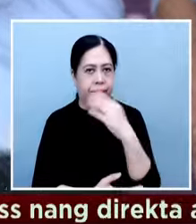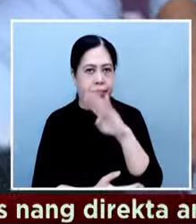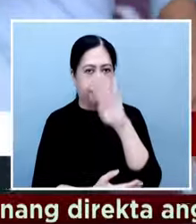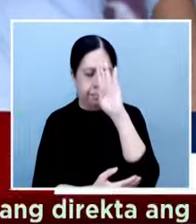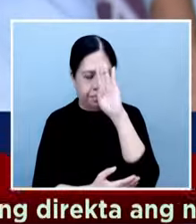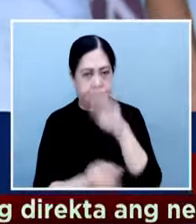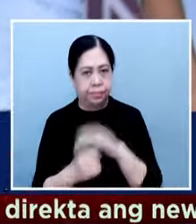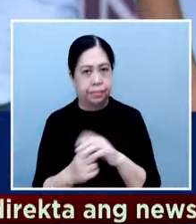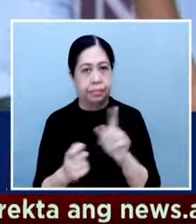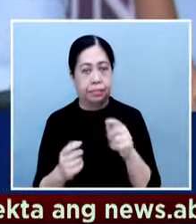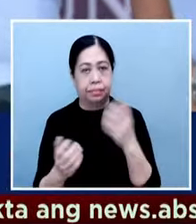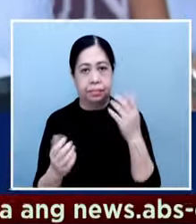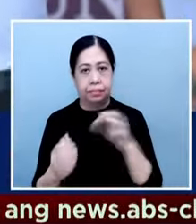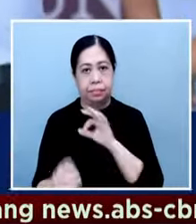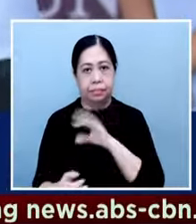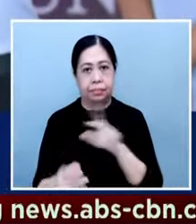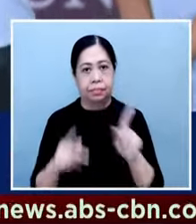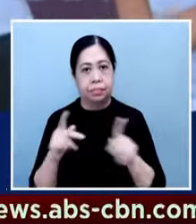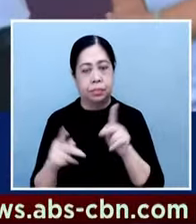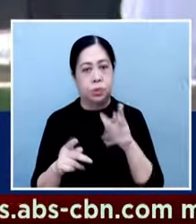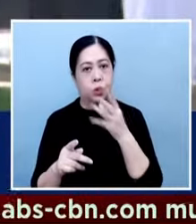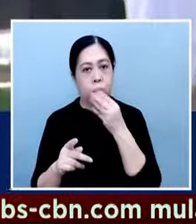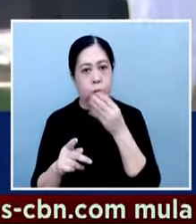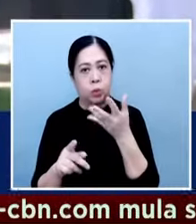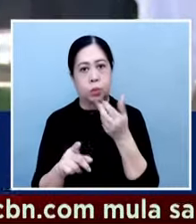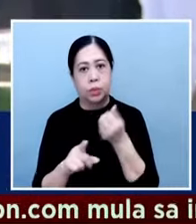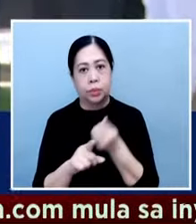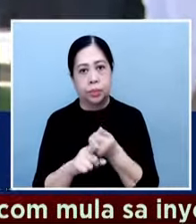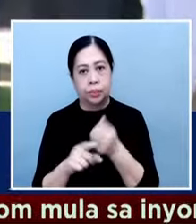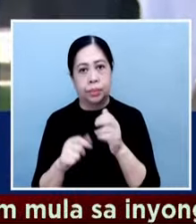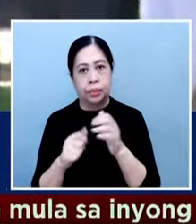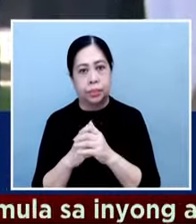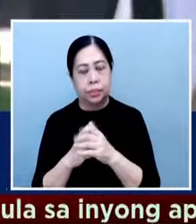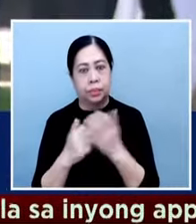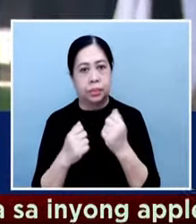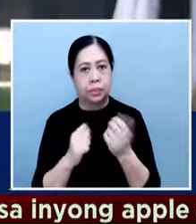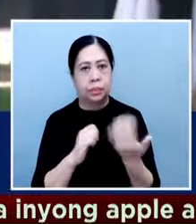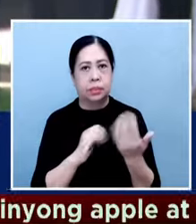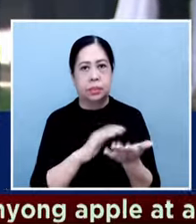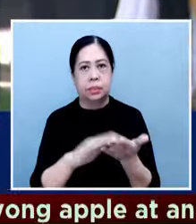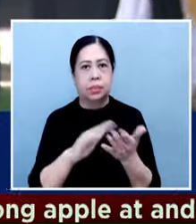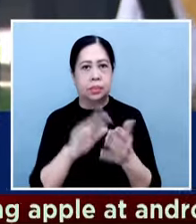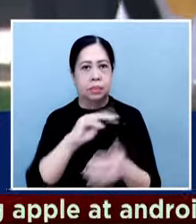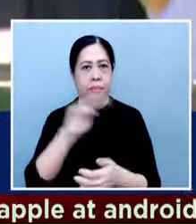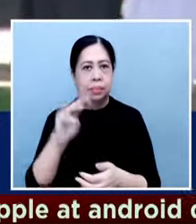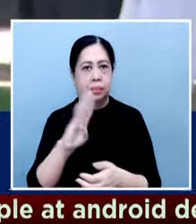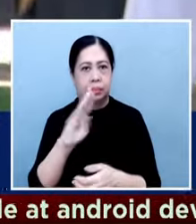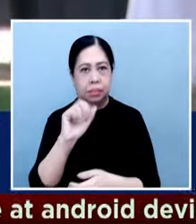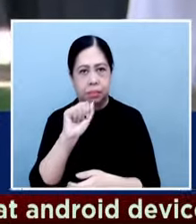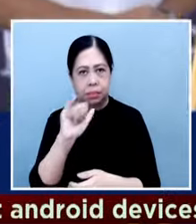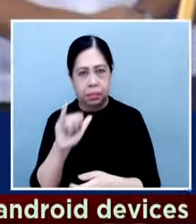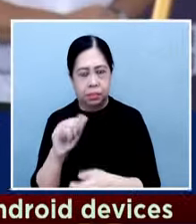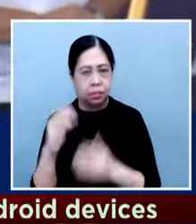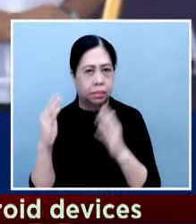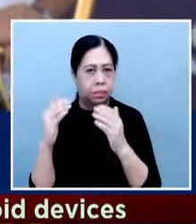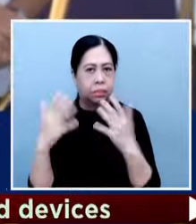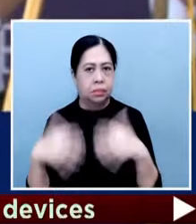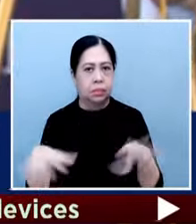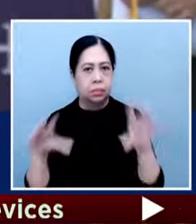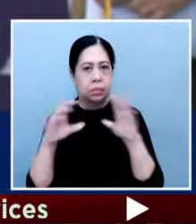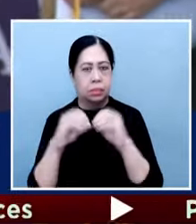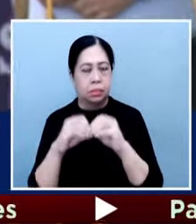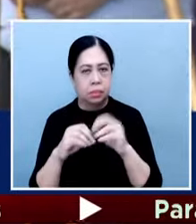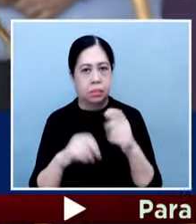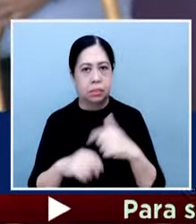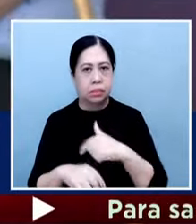ng pabahay ang mga pamilyang naapektuhan ng paglilinis ng Manila Bay. Inaasahang matatapos ang